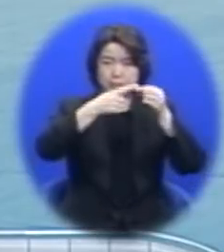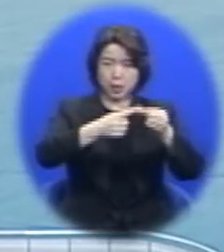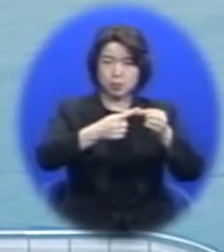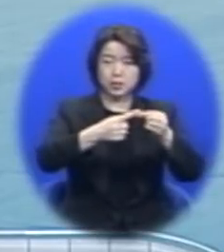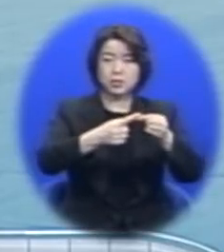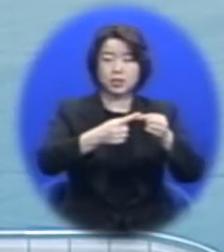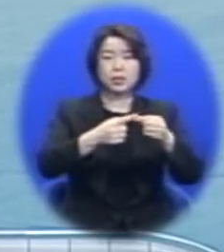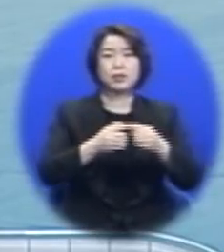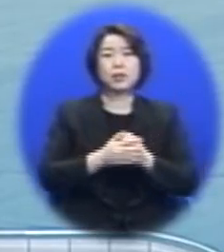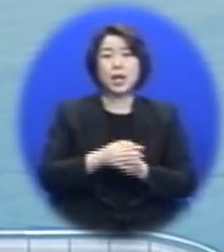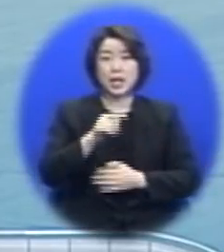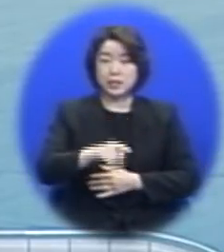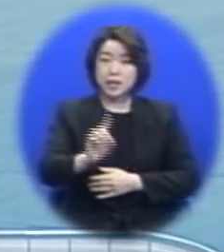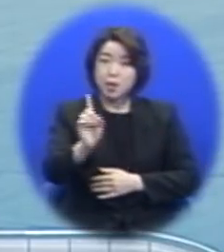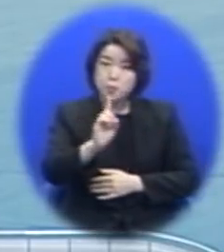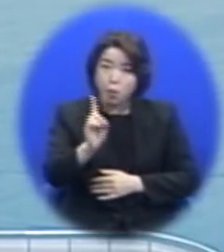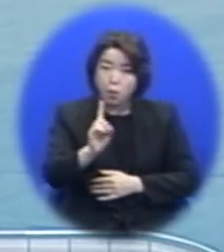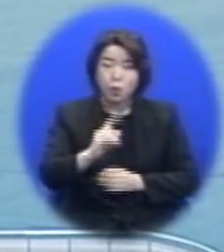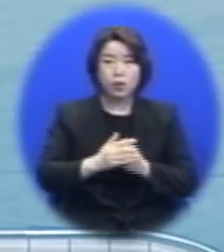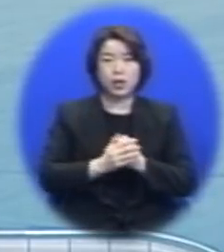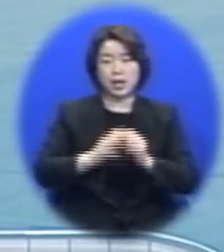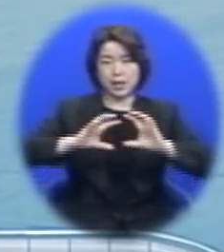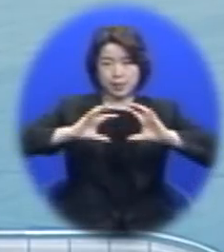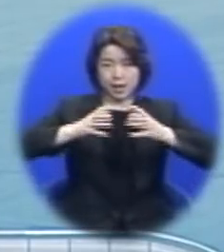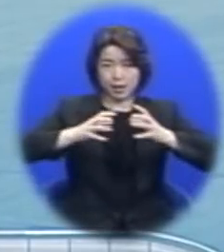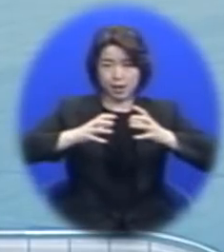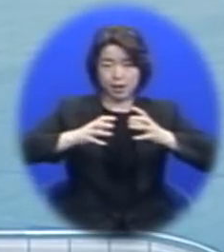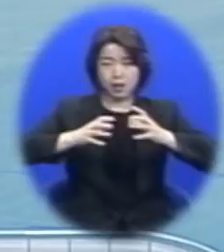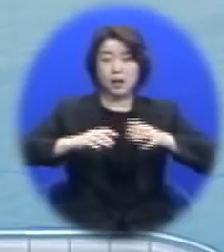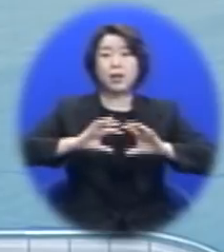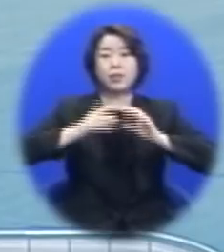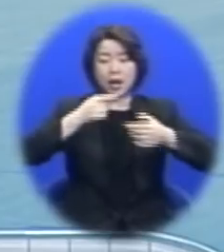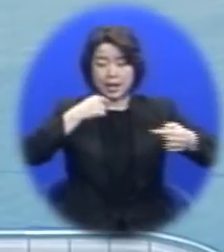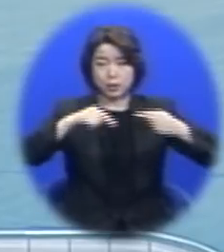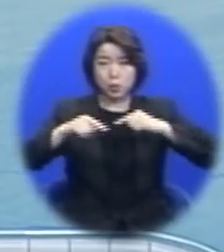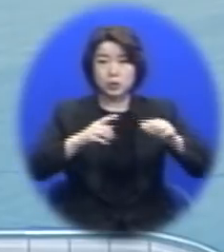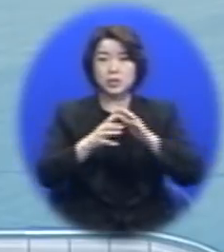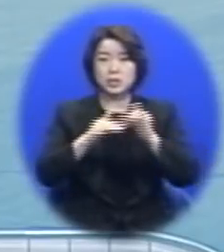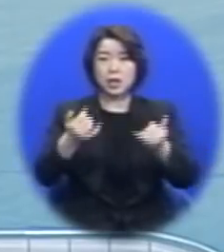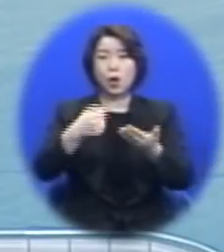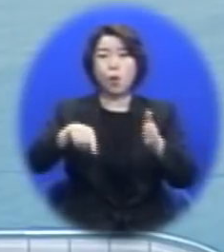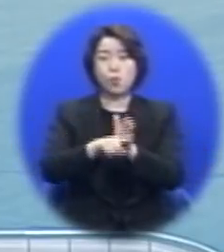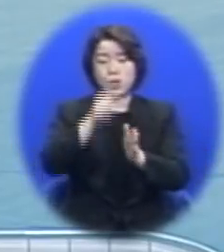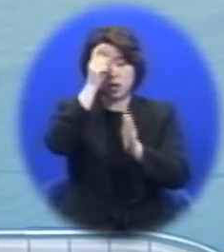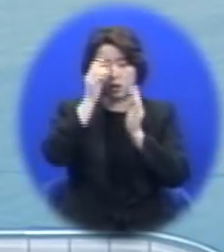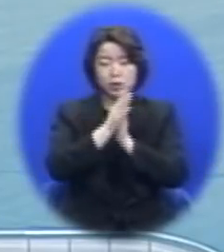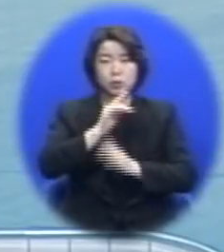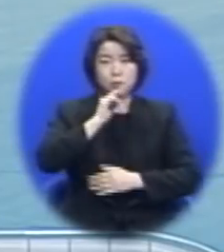것, 그게 뭐냐? 나라와 나라의 통치자들을 위해서 기도하라.